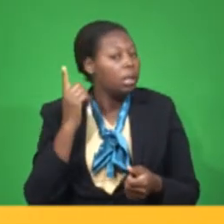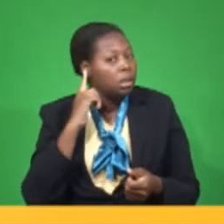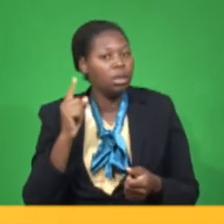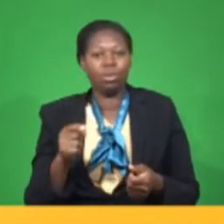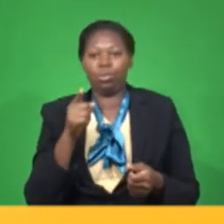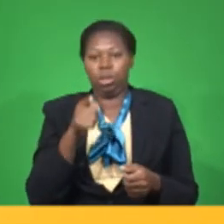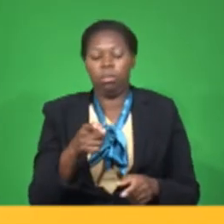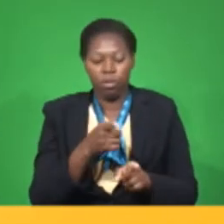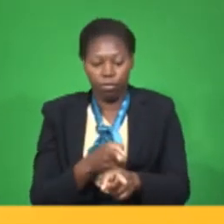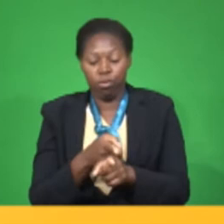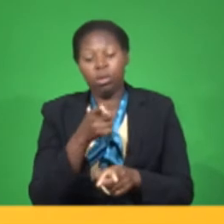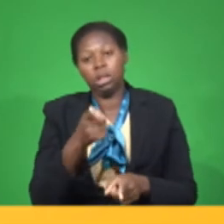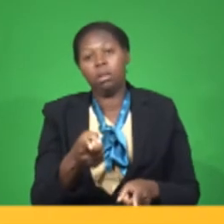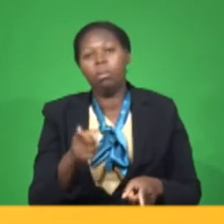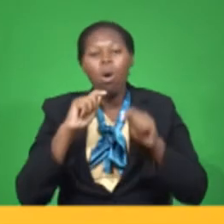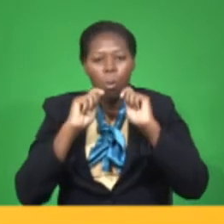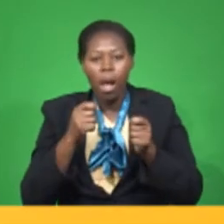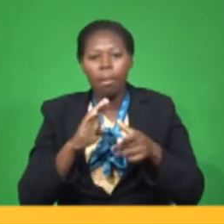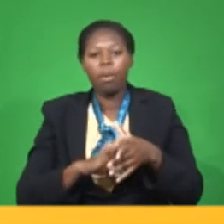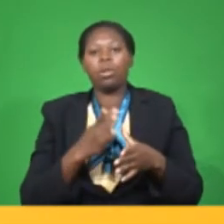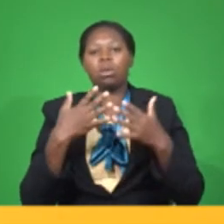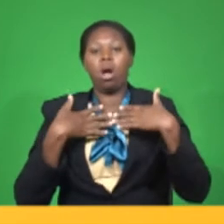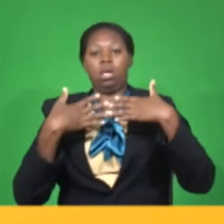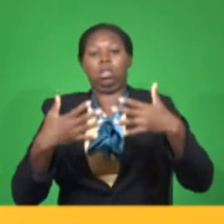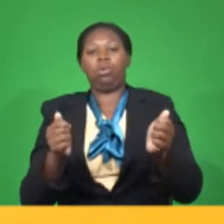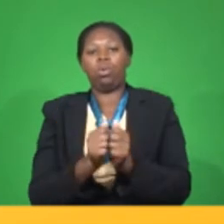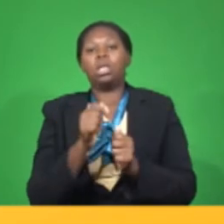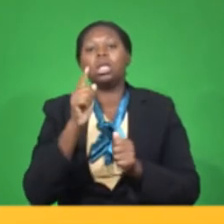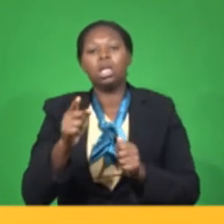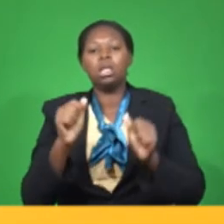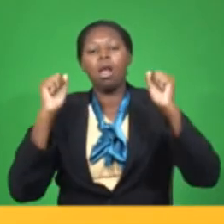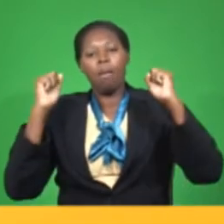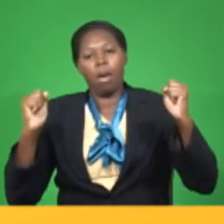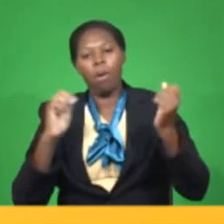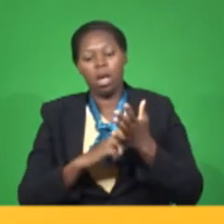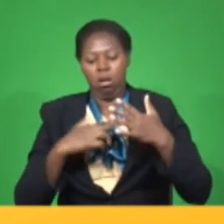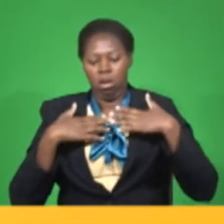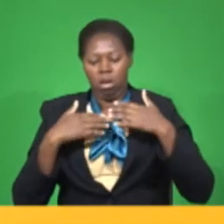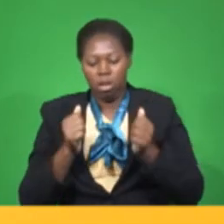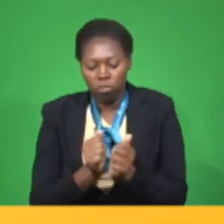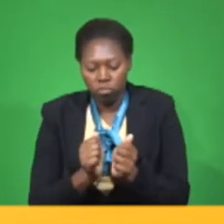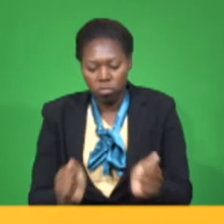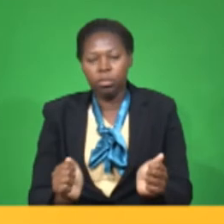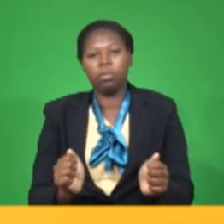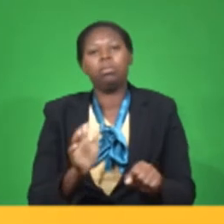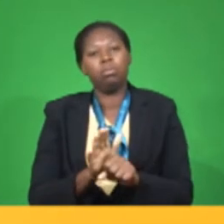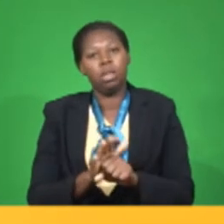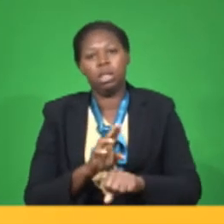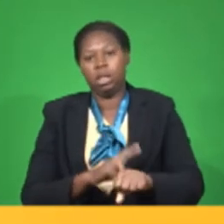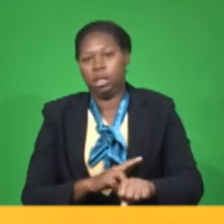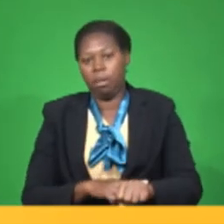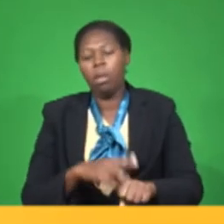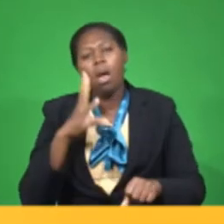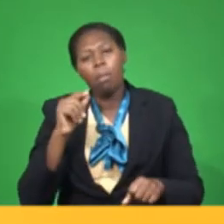nekuti wakanga avashamisa neun'anga hwake nguva huru. Zvino akati atenda Firipo. Waiparidza mashoko ushe waMwari